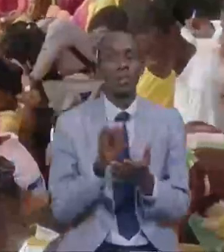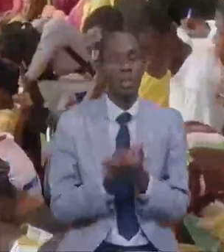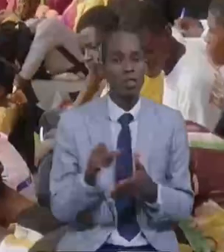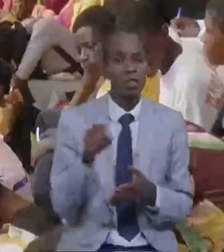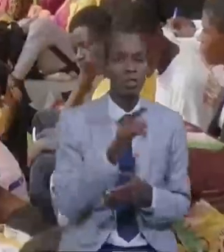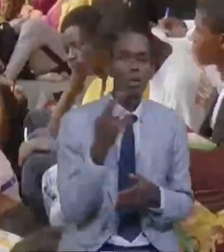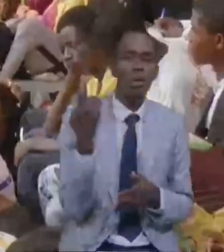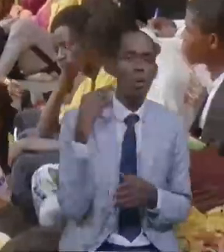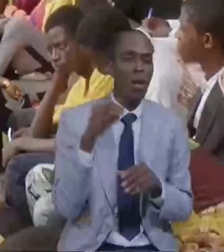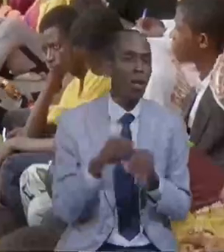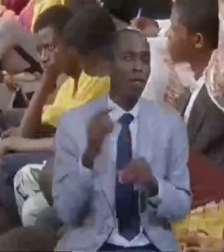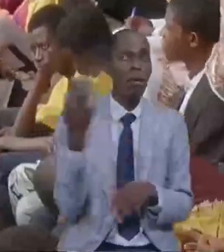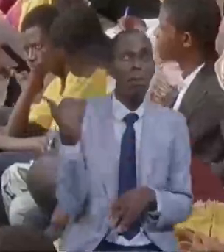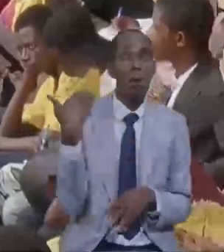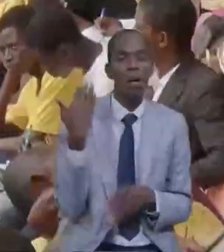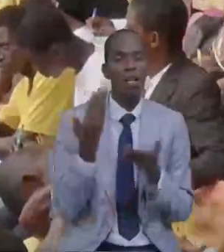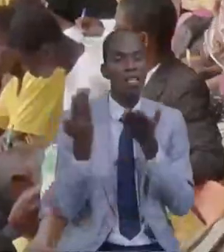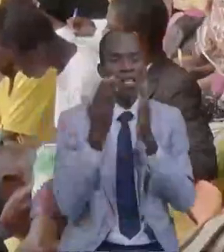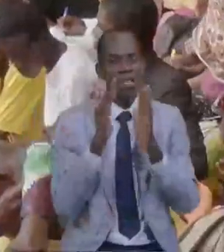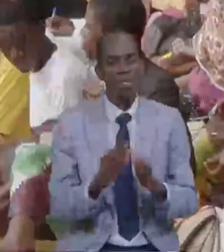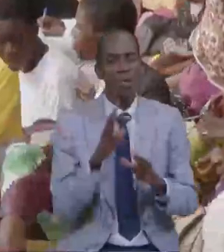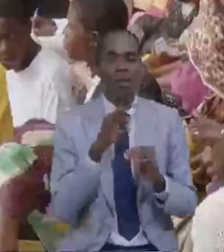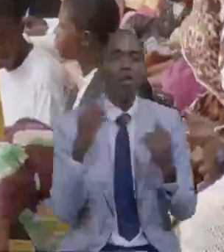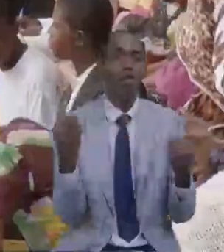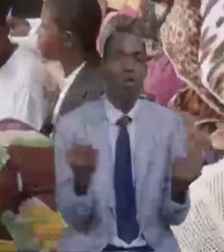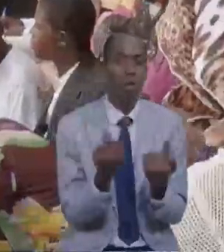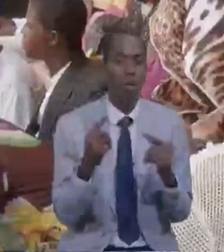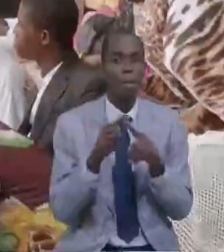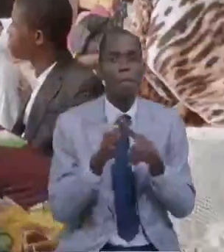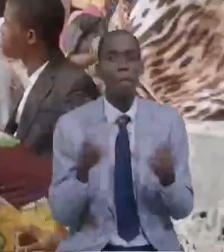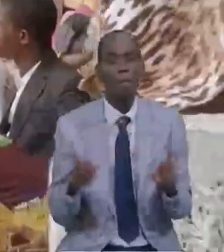Mais vous avez obéi de cœur